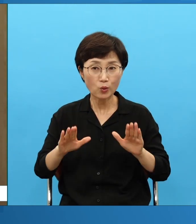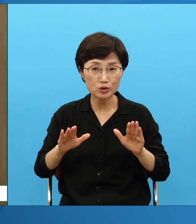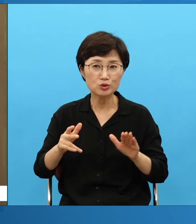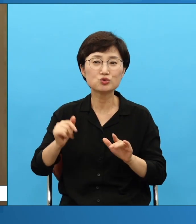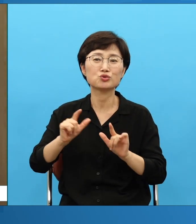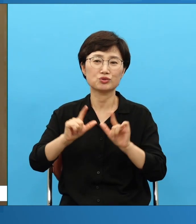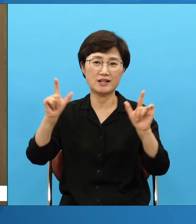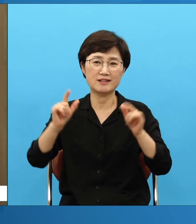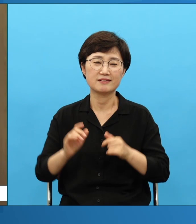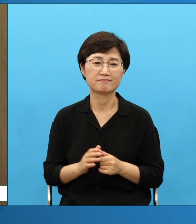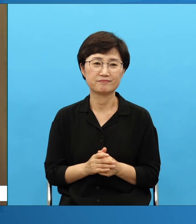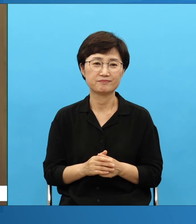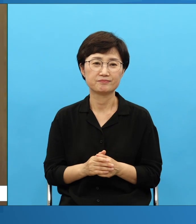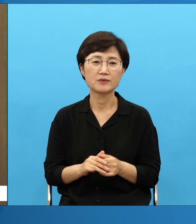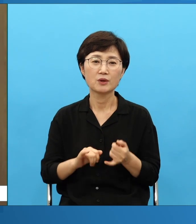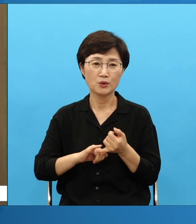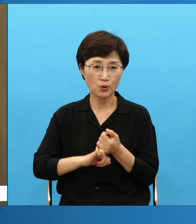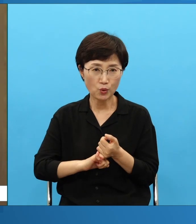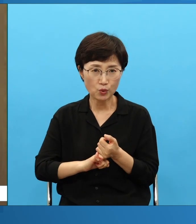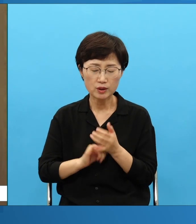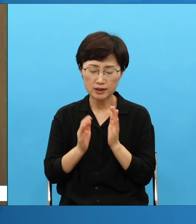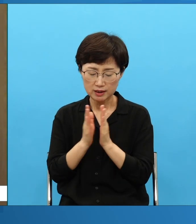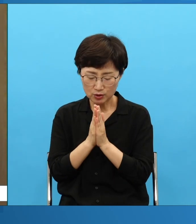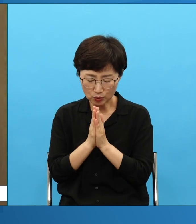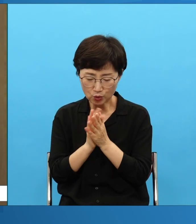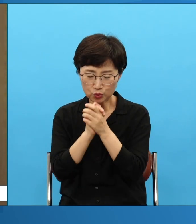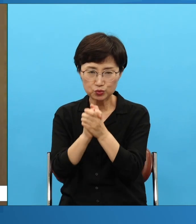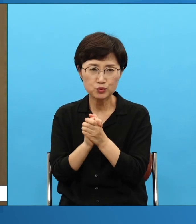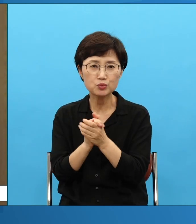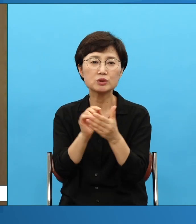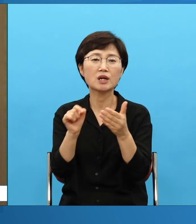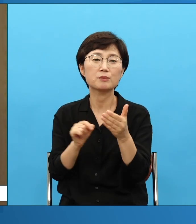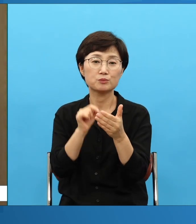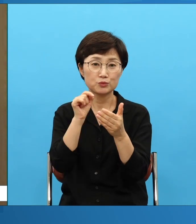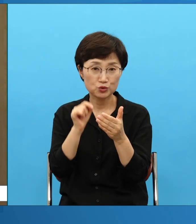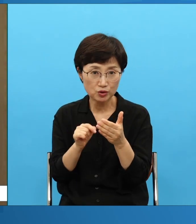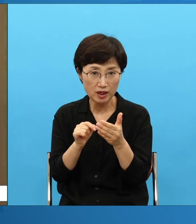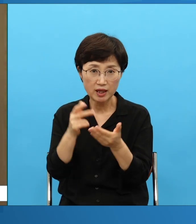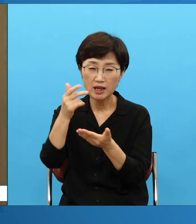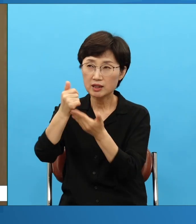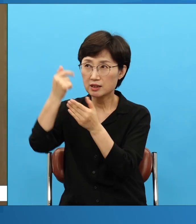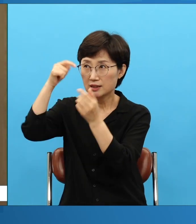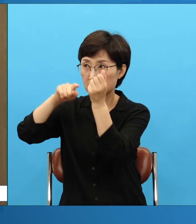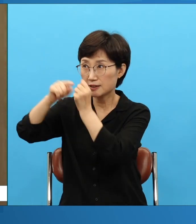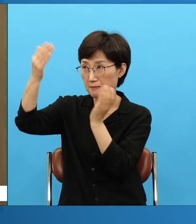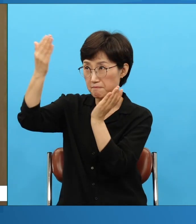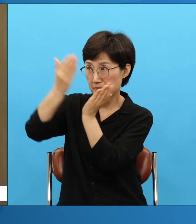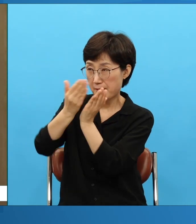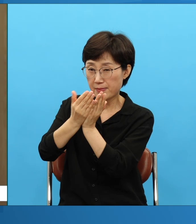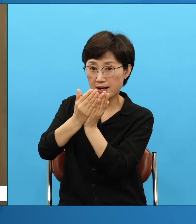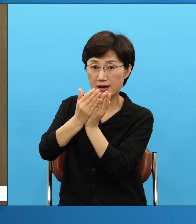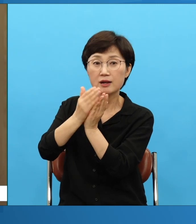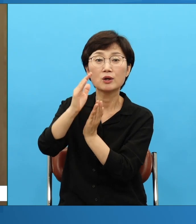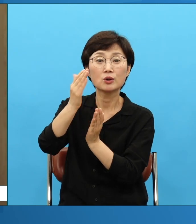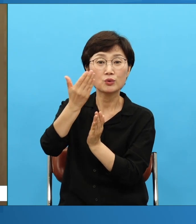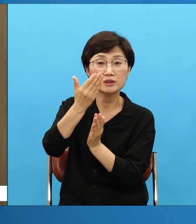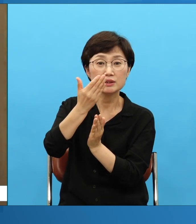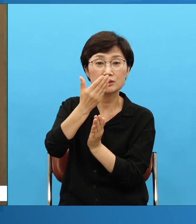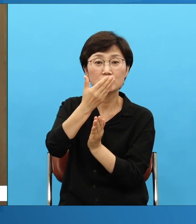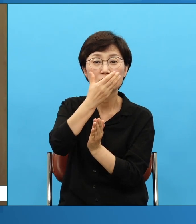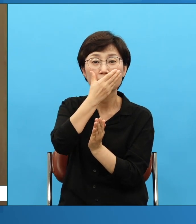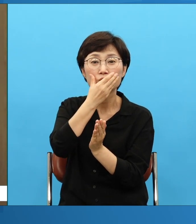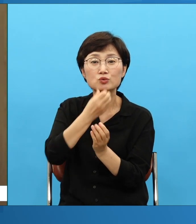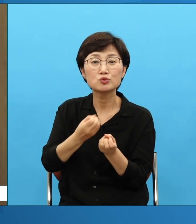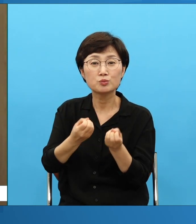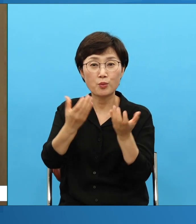주일입니다. 꼭 여러분이 그 응답 속에 있기를 주님의 이름으로